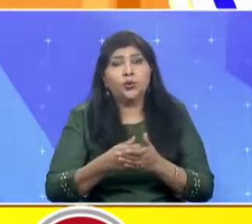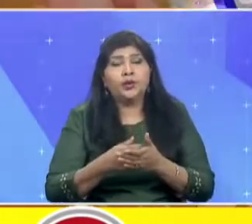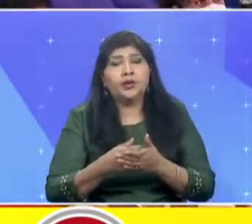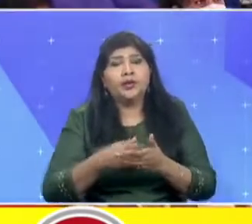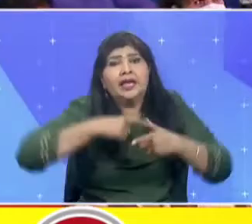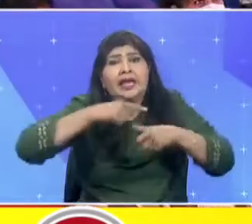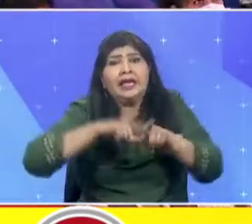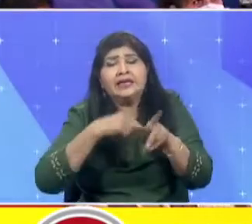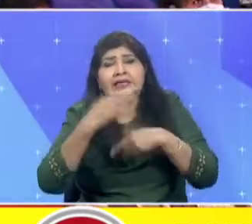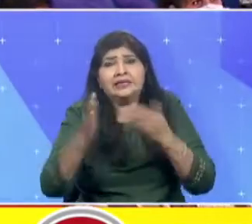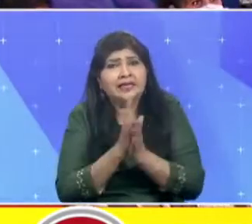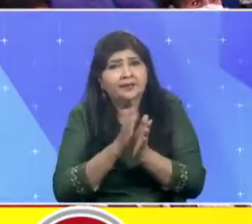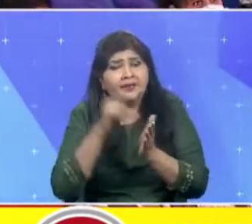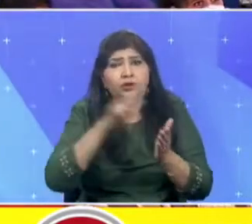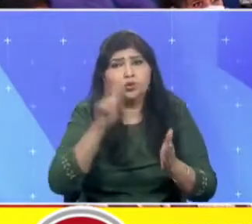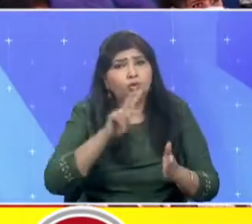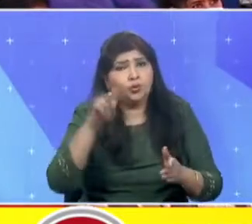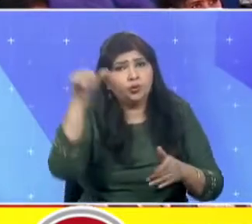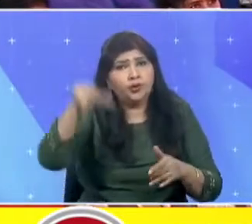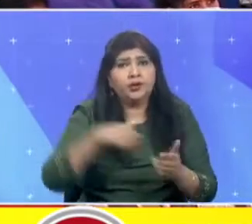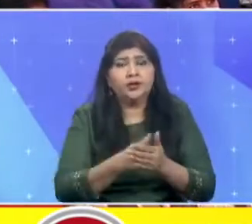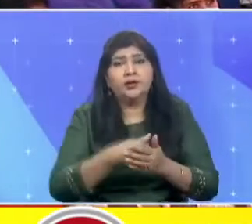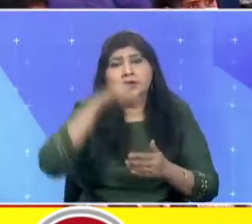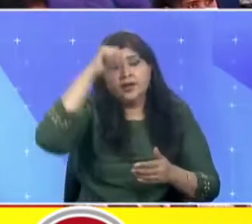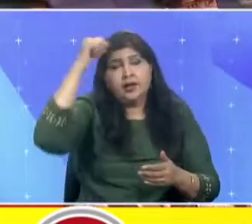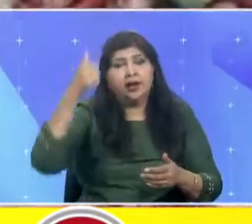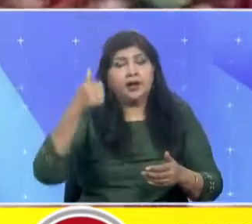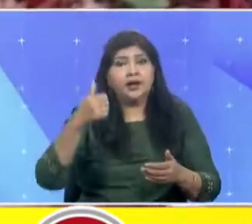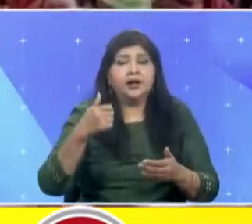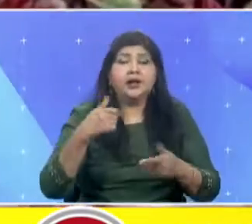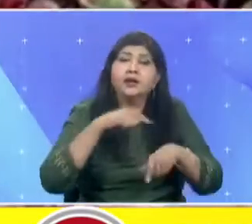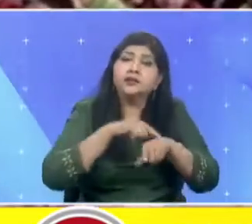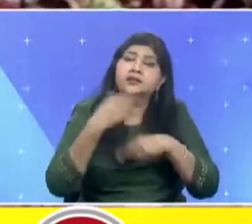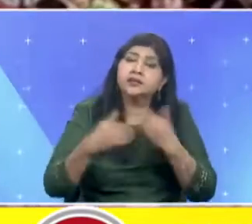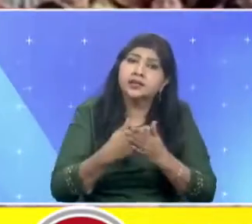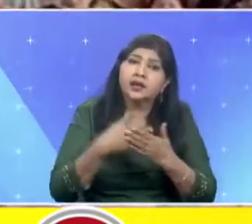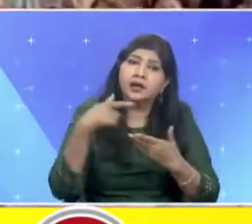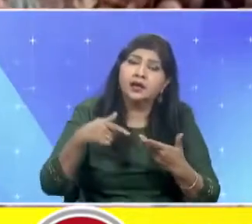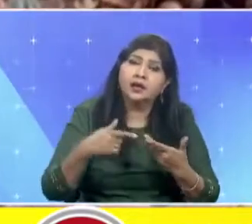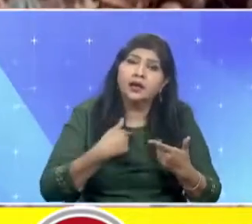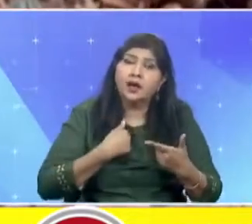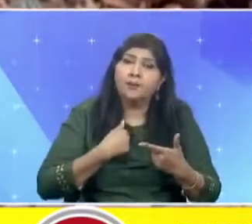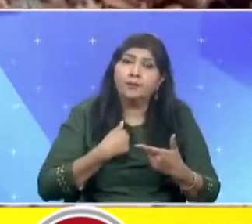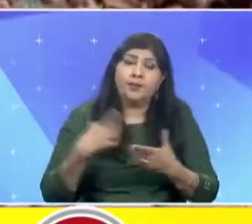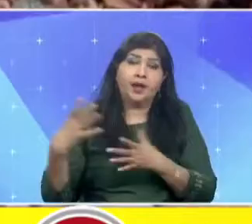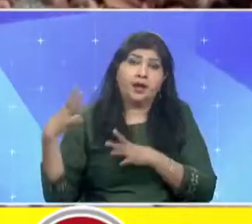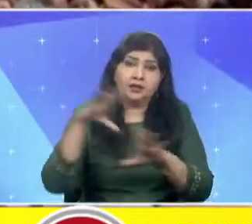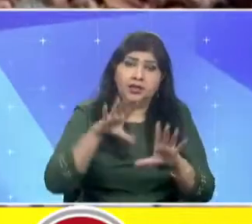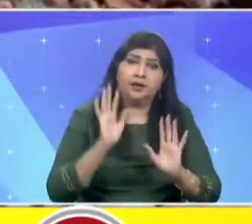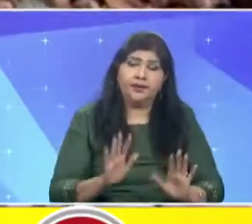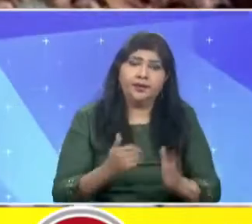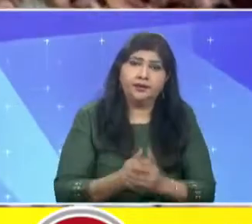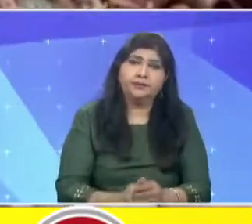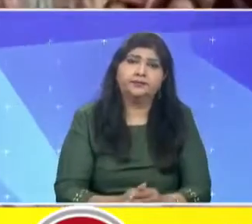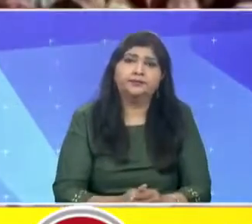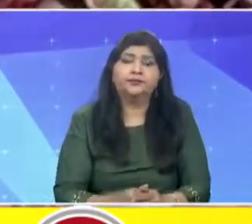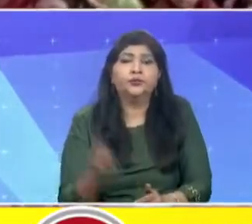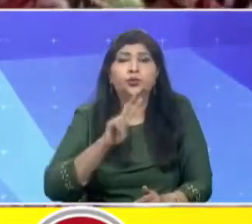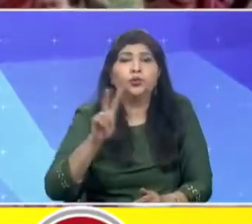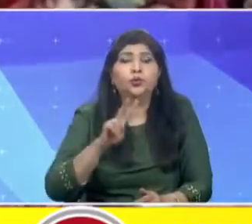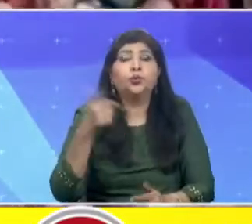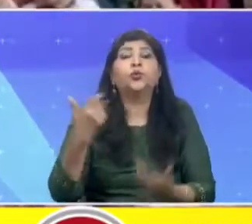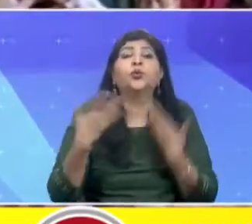मनाएंगे। इन दोनों ने ही भारतीय समाज पर अपना गहरा प्रभाव छोड़ा है। ये